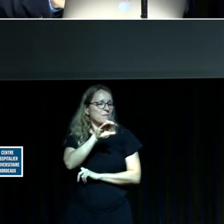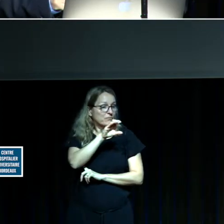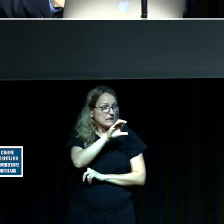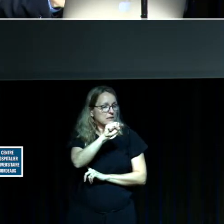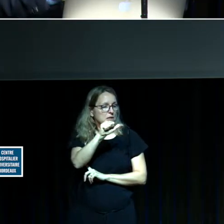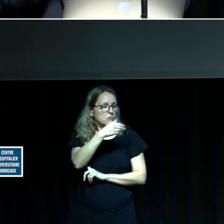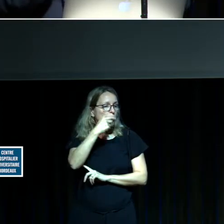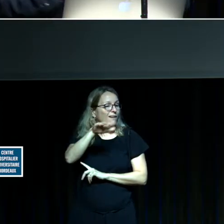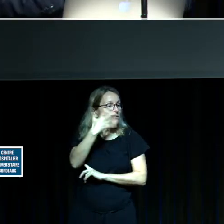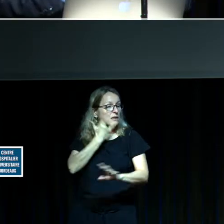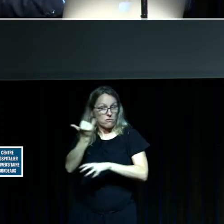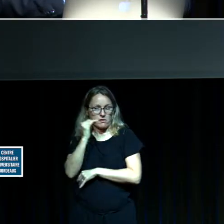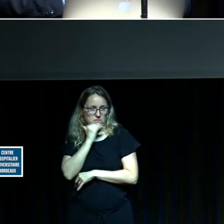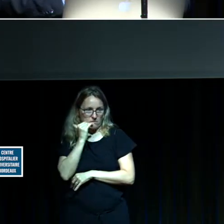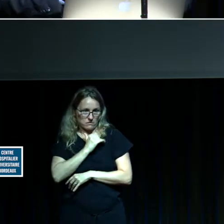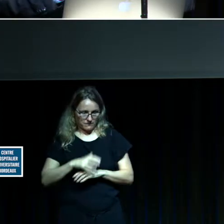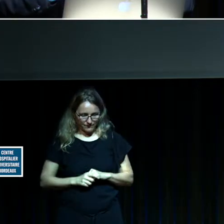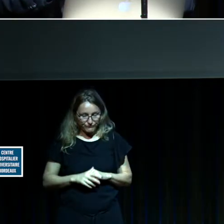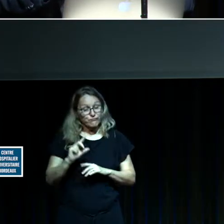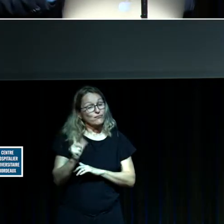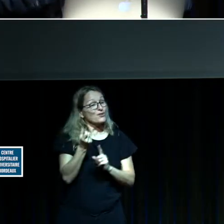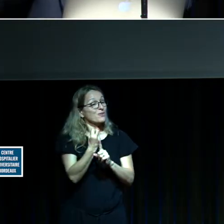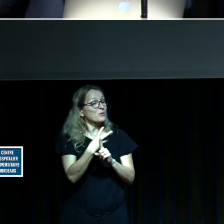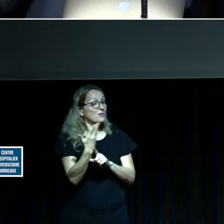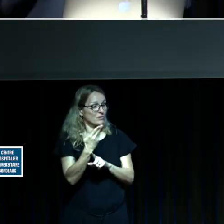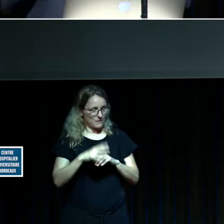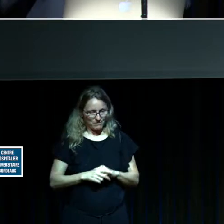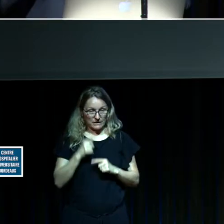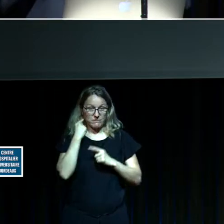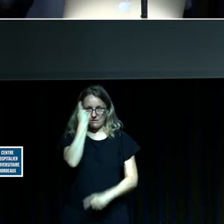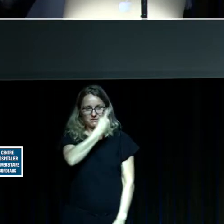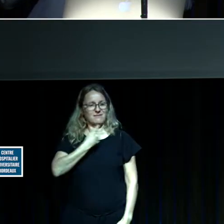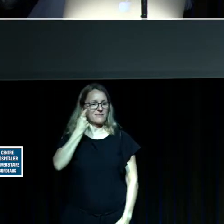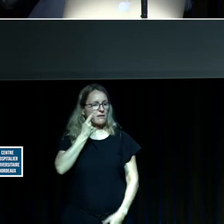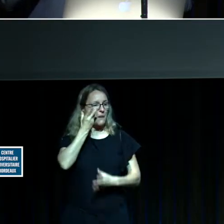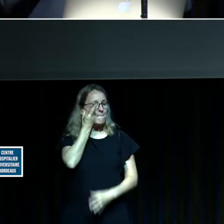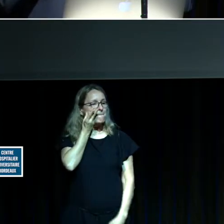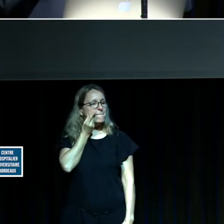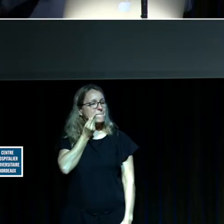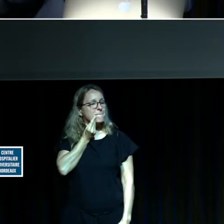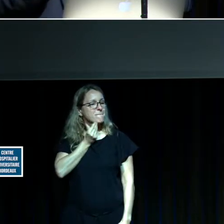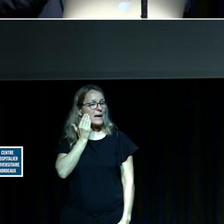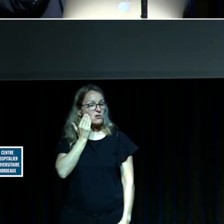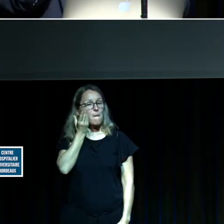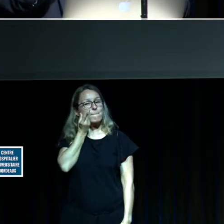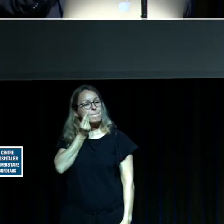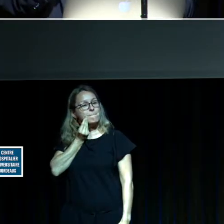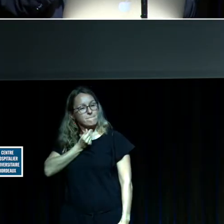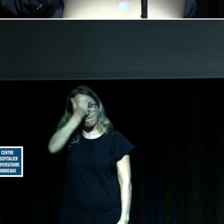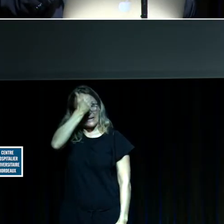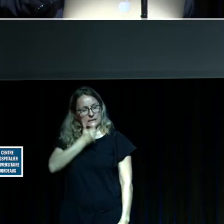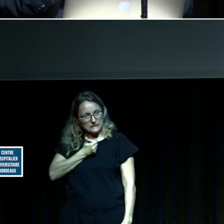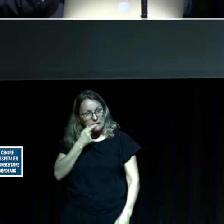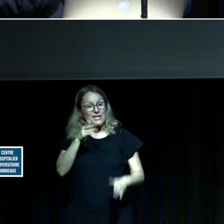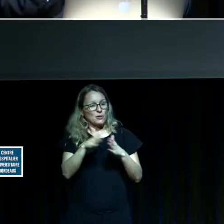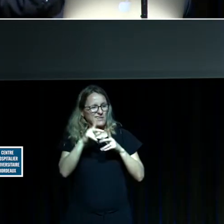tarder. Deuxième symptôme, c'est une atteinte du visage, donc avec une paralysie du bas de la joue. Et là, on va demander à la personne de